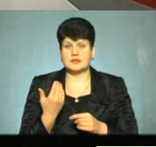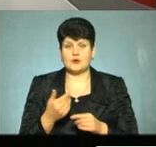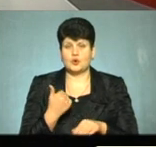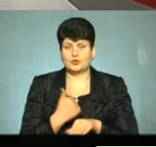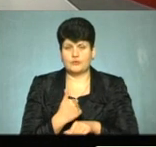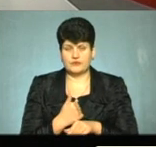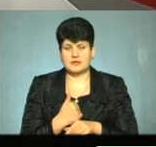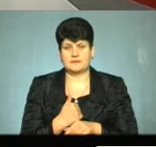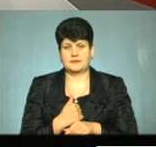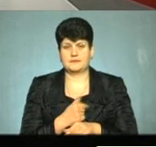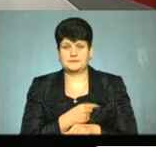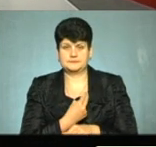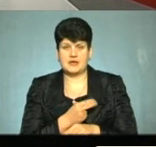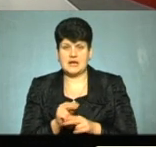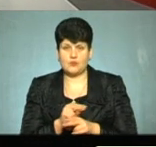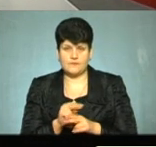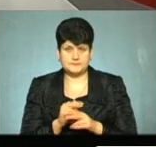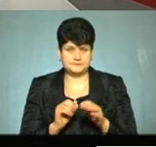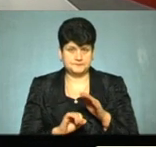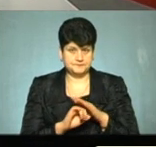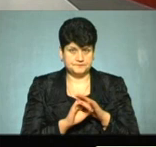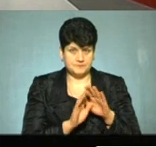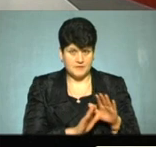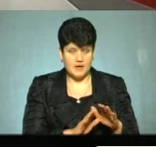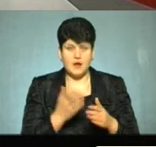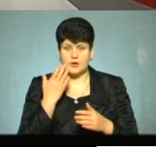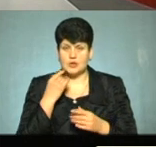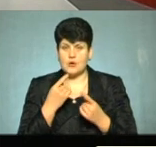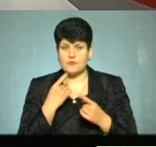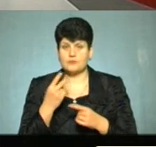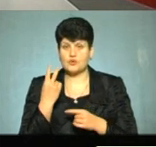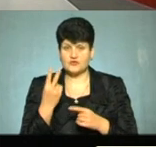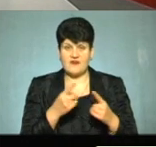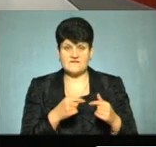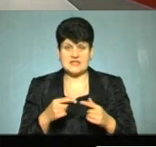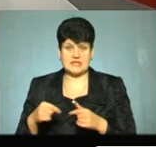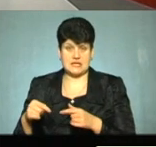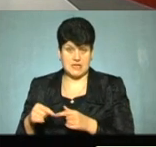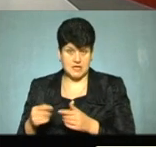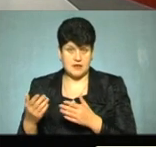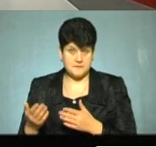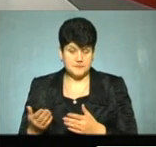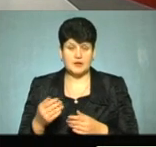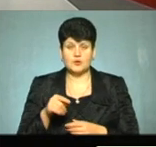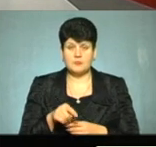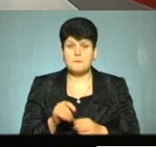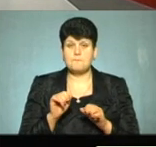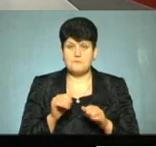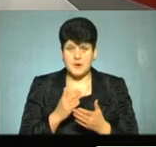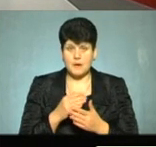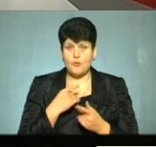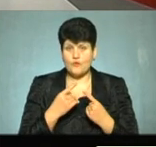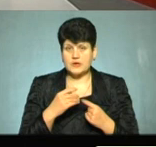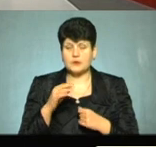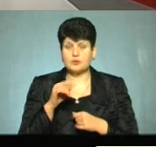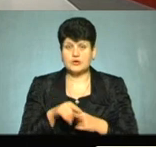як теж основні госпітальні бази. Але коли ми говоримо про ці два інфекційні відділення, так, то ми мусимо